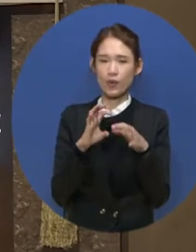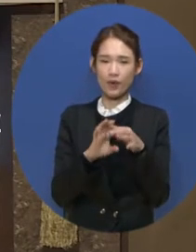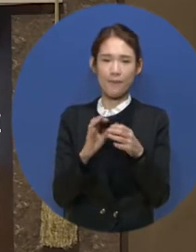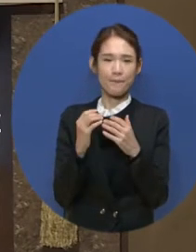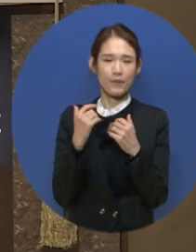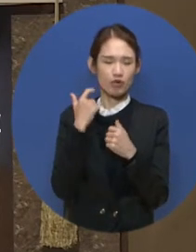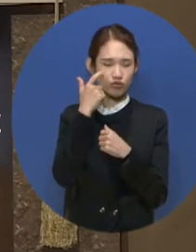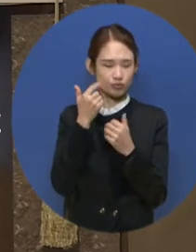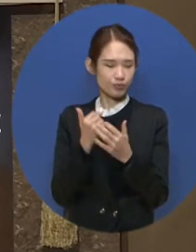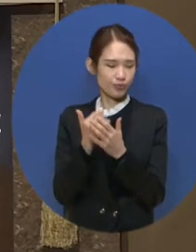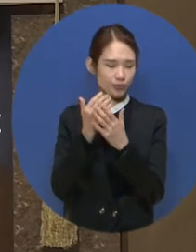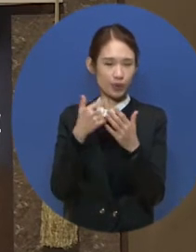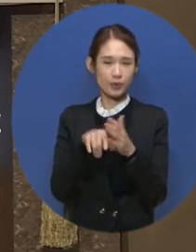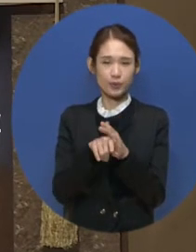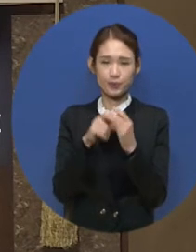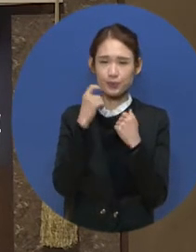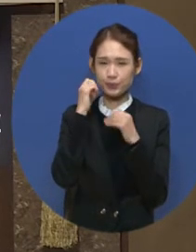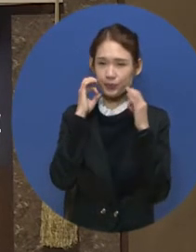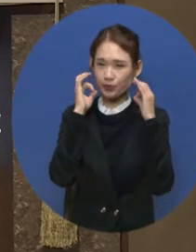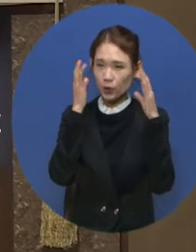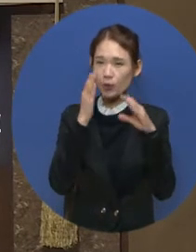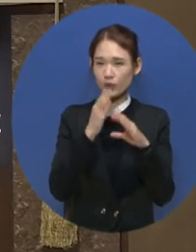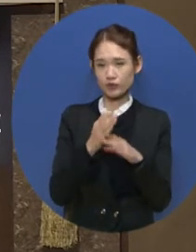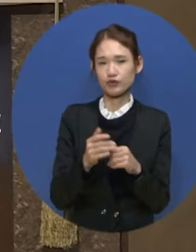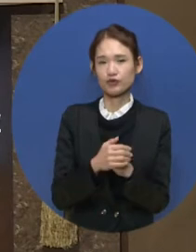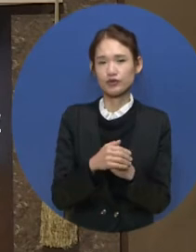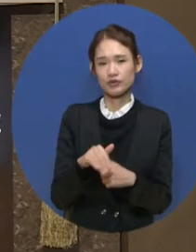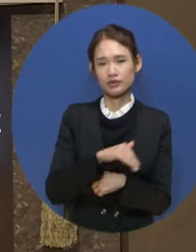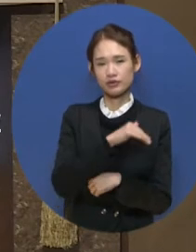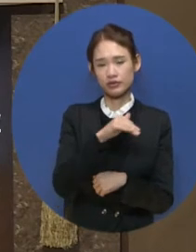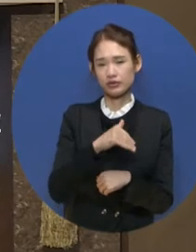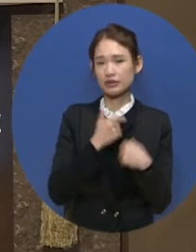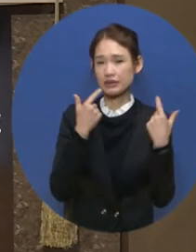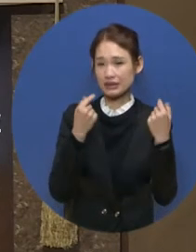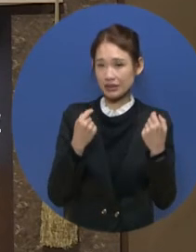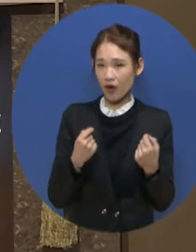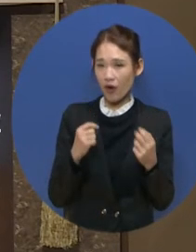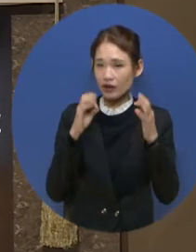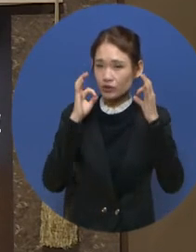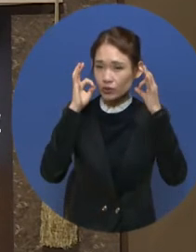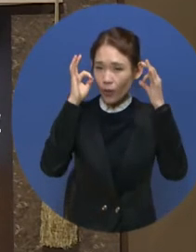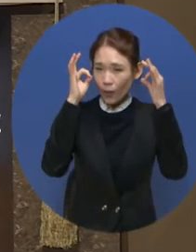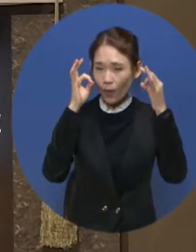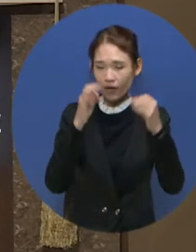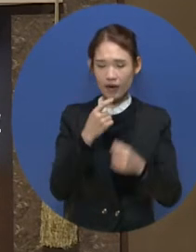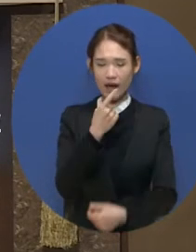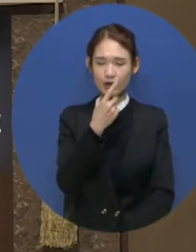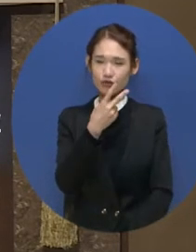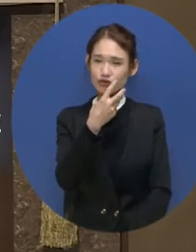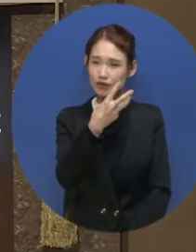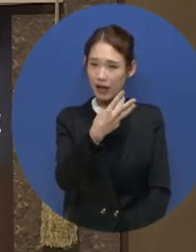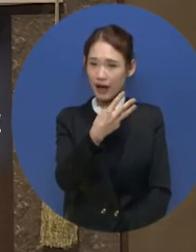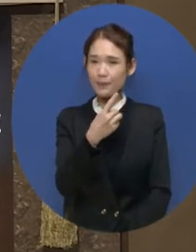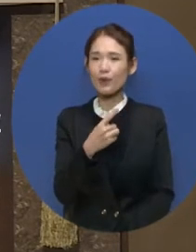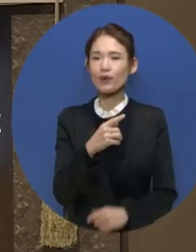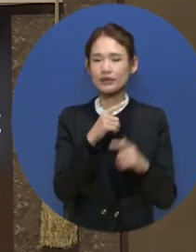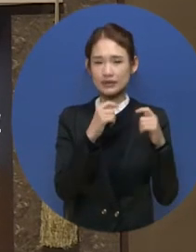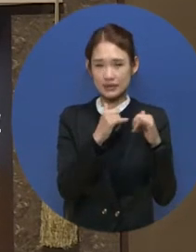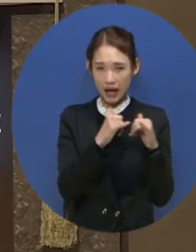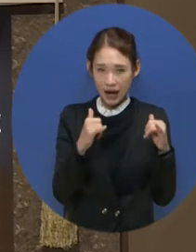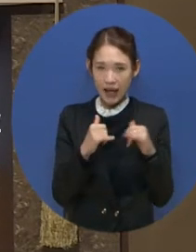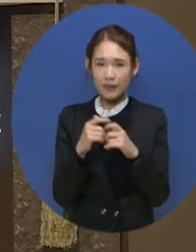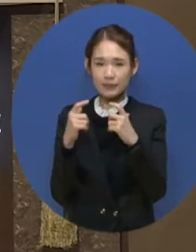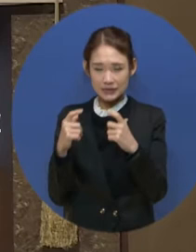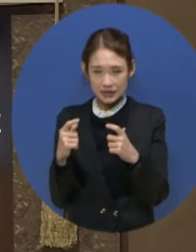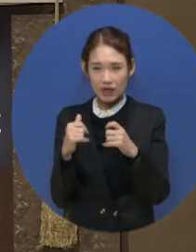이렇게 노력을 하고 있습니다 그래서 저희는 이제 그러한 노력을 세 가지 축으로 이렇게 사람 중심지 역사의 중심